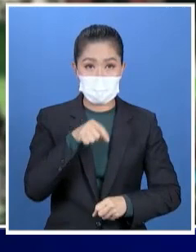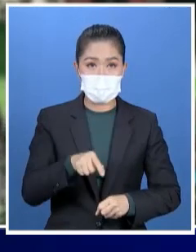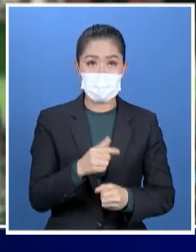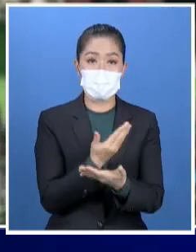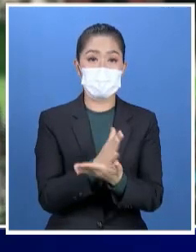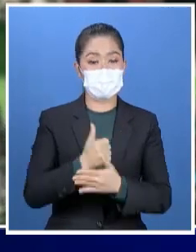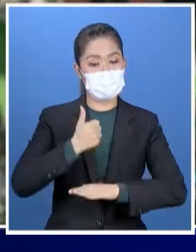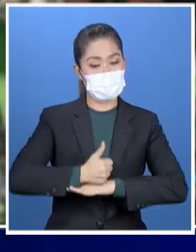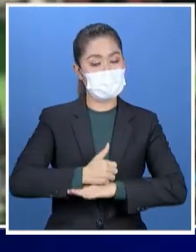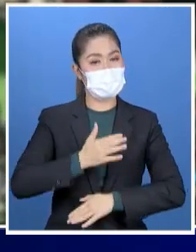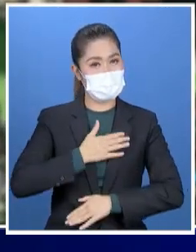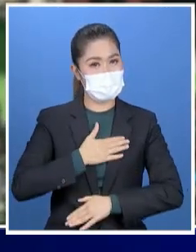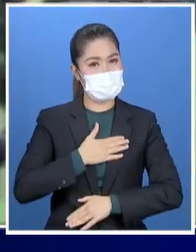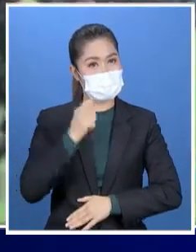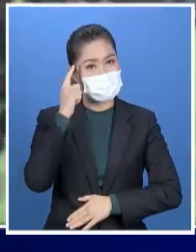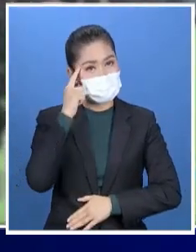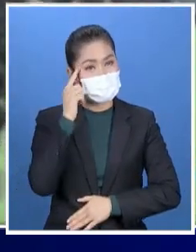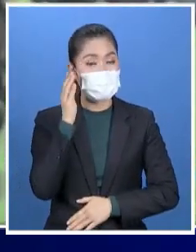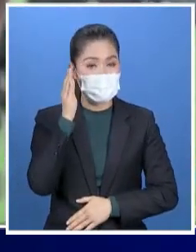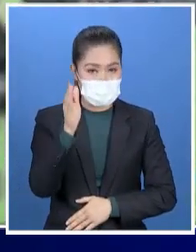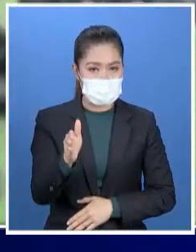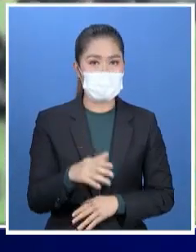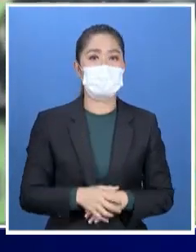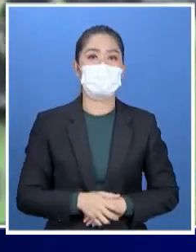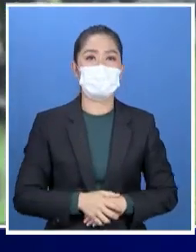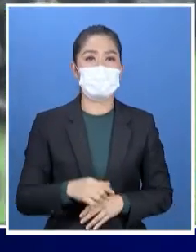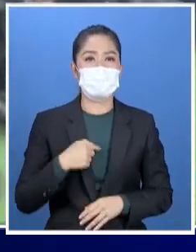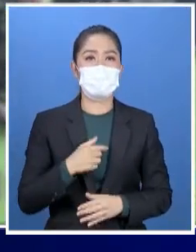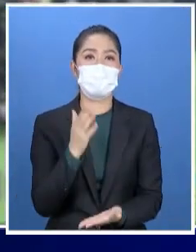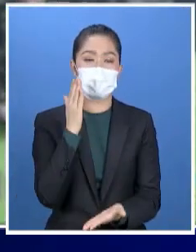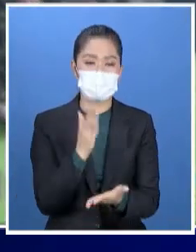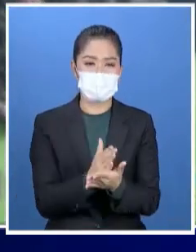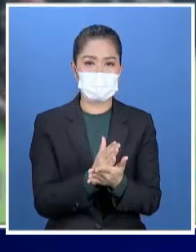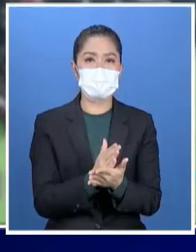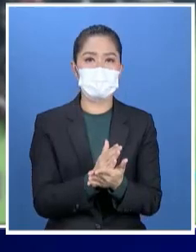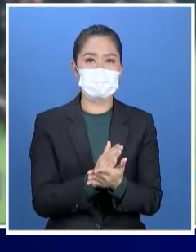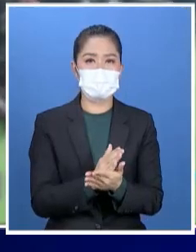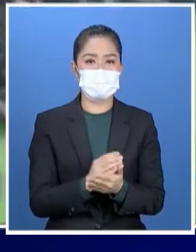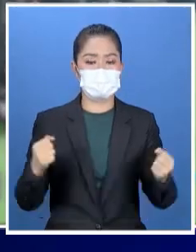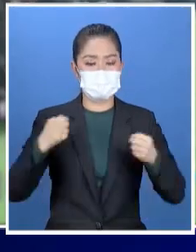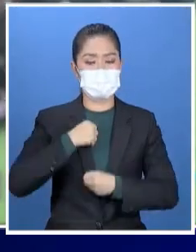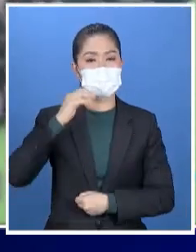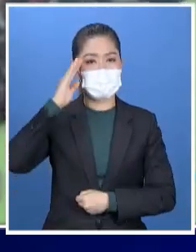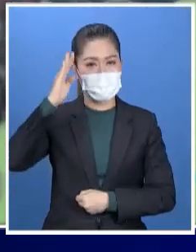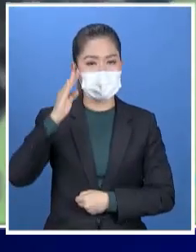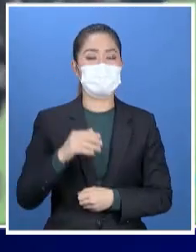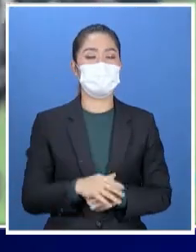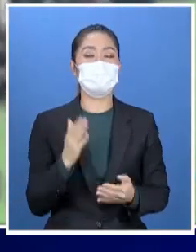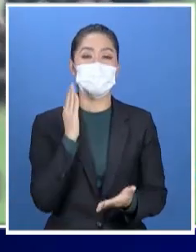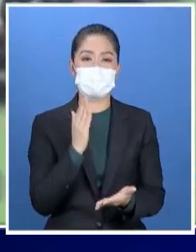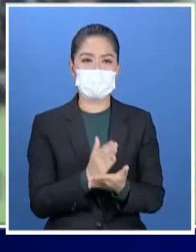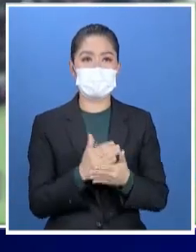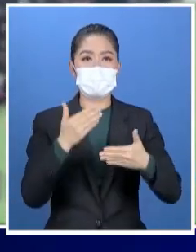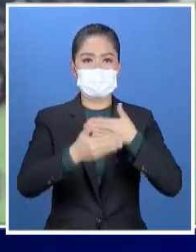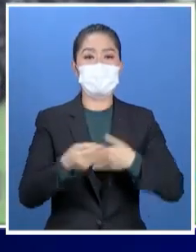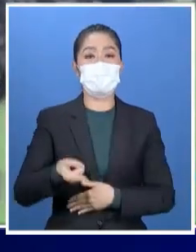จในการบริหารผมเนี่ยแนวโน้มนะแนวโน้มผมว่าอาจจะต้องยุติเรื่องของชุดการแต่งกายคล้ายทหารไปแต่กิ